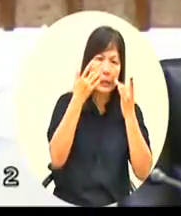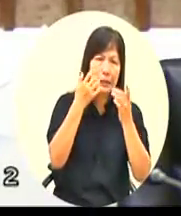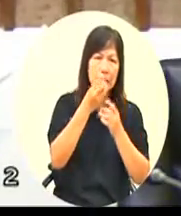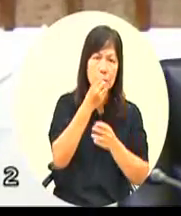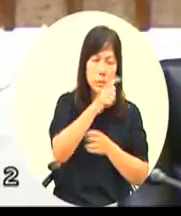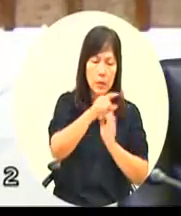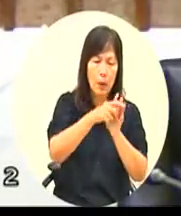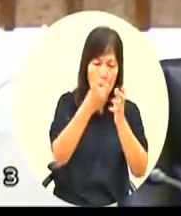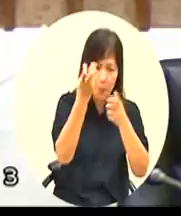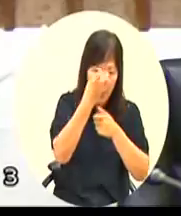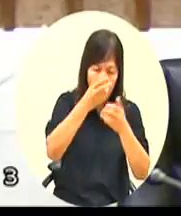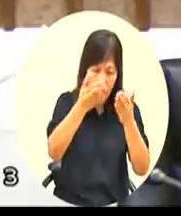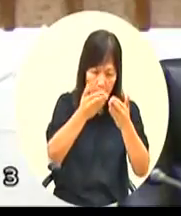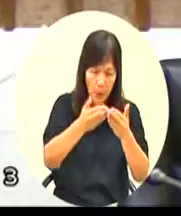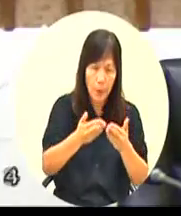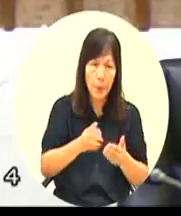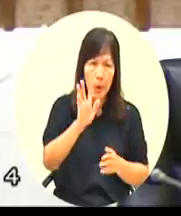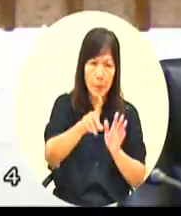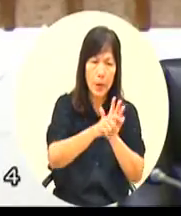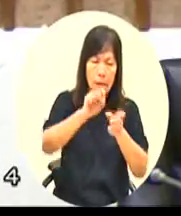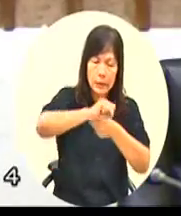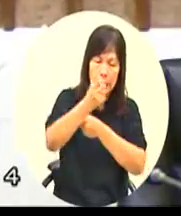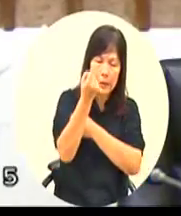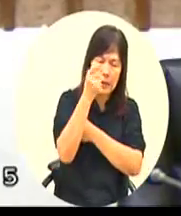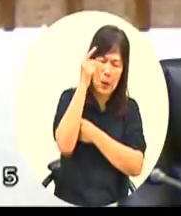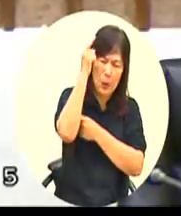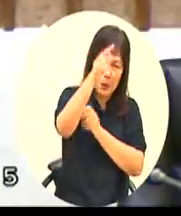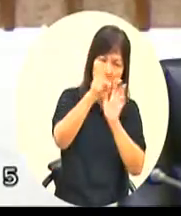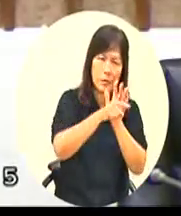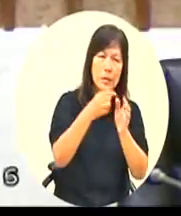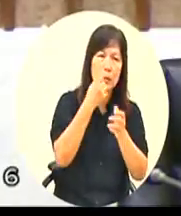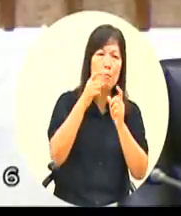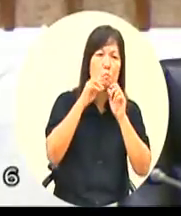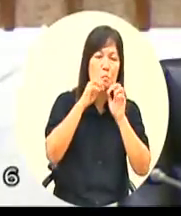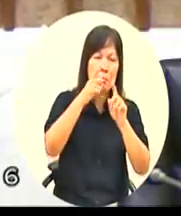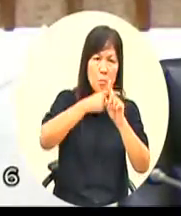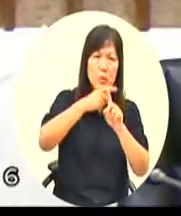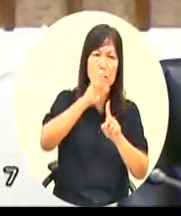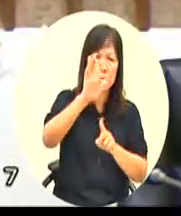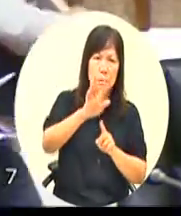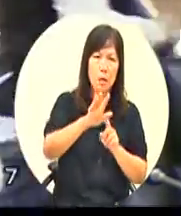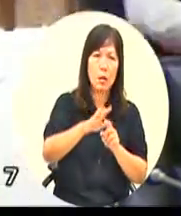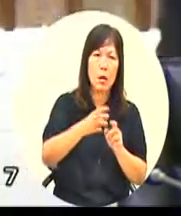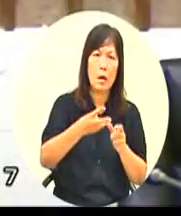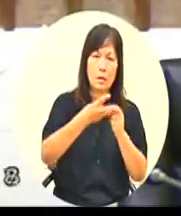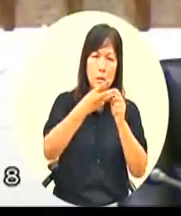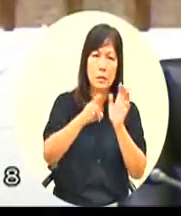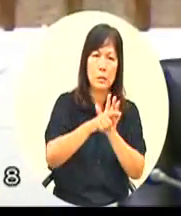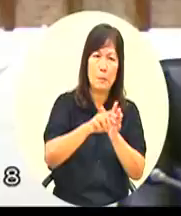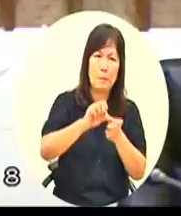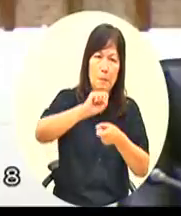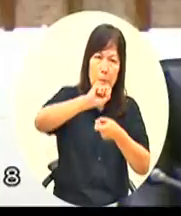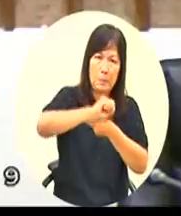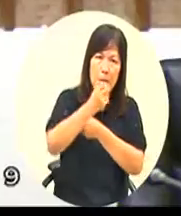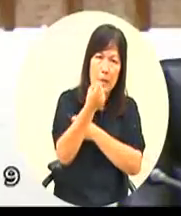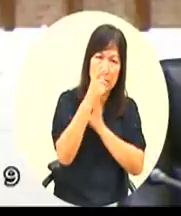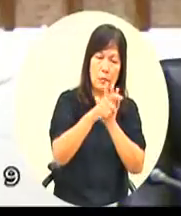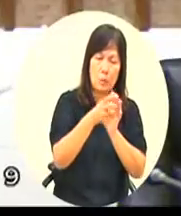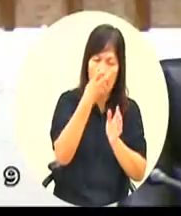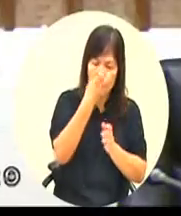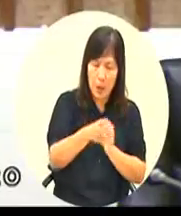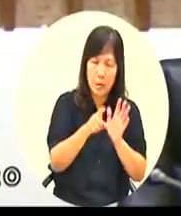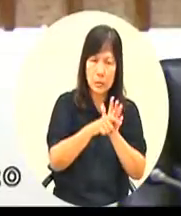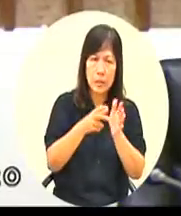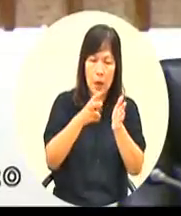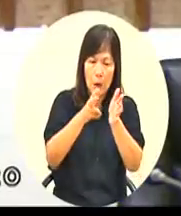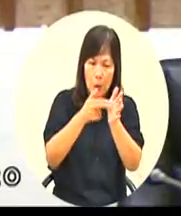食材查验，然后加强偏远学校食材的品质，然后第三个是强化访视上游的